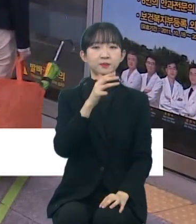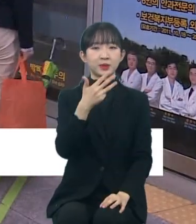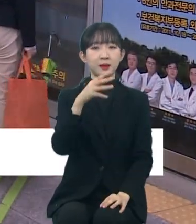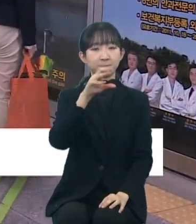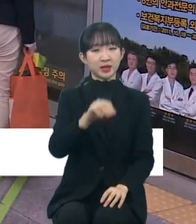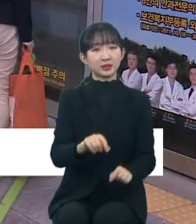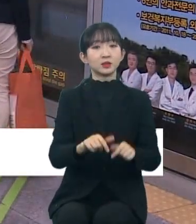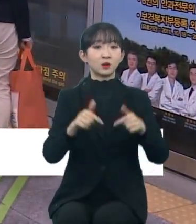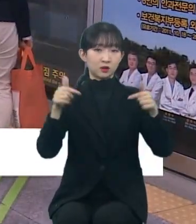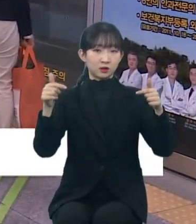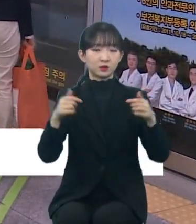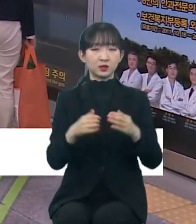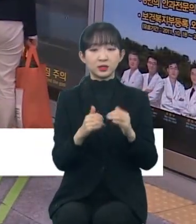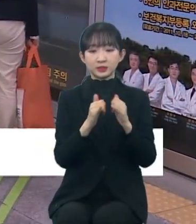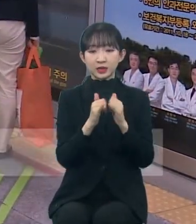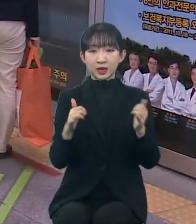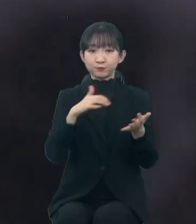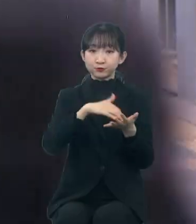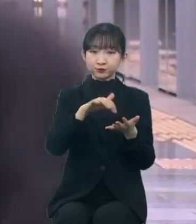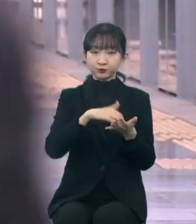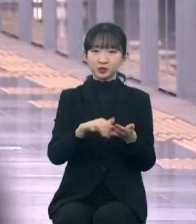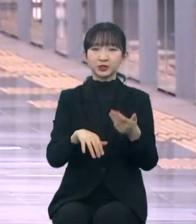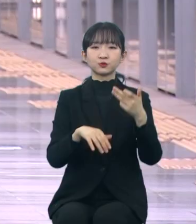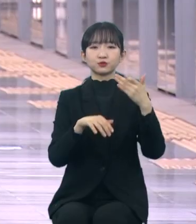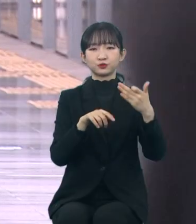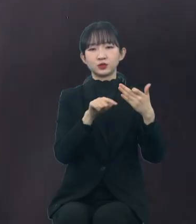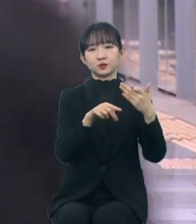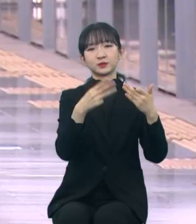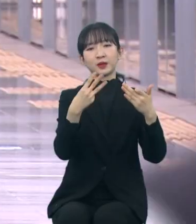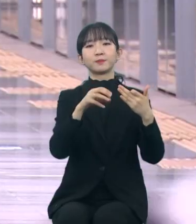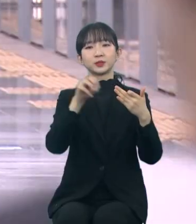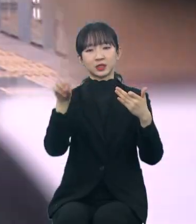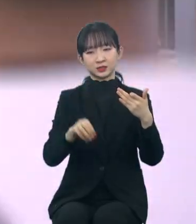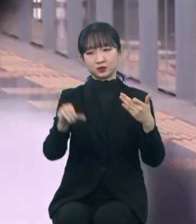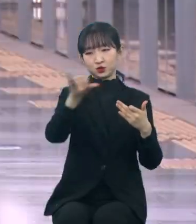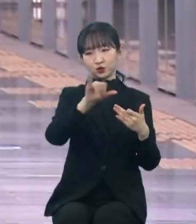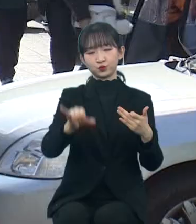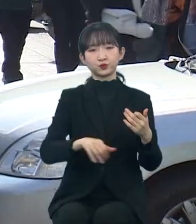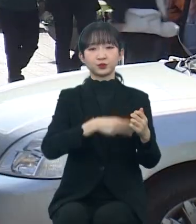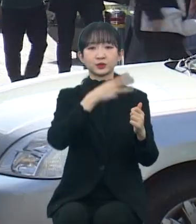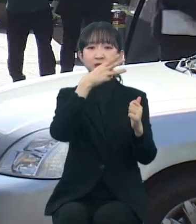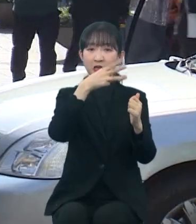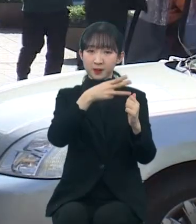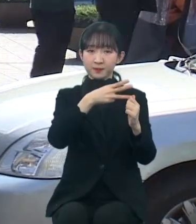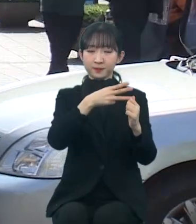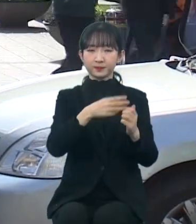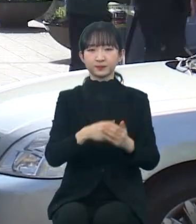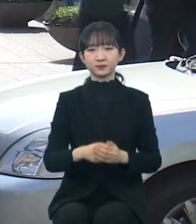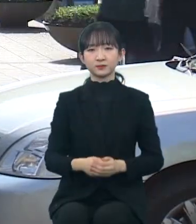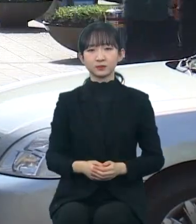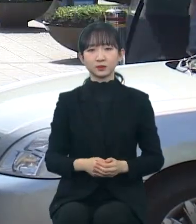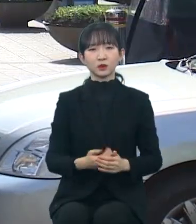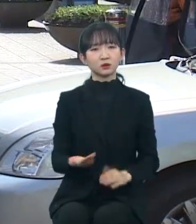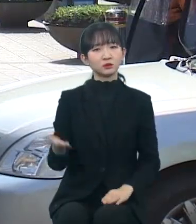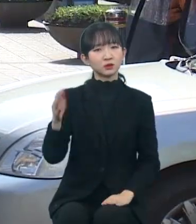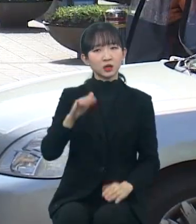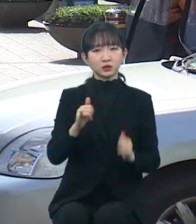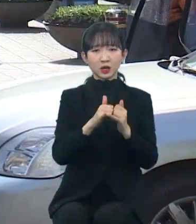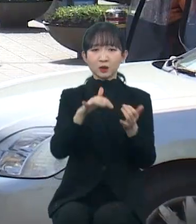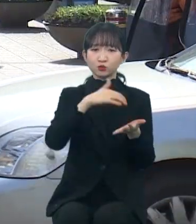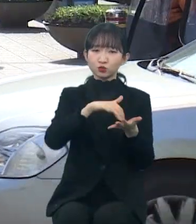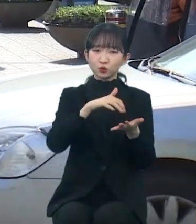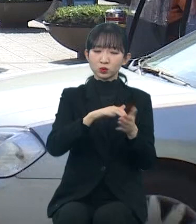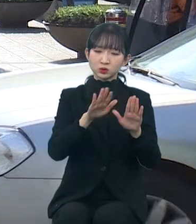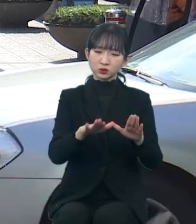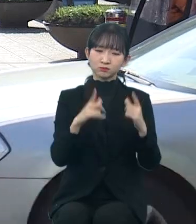성장률은 19.3%로 전국 세 번째로 높았습니다. 하지만 최근 인구 성장세가 멈추면서 인천시도